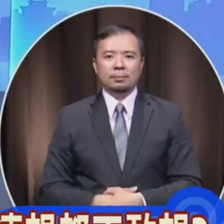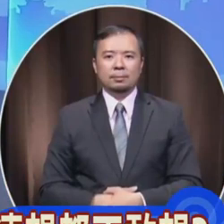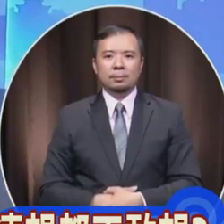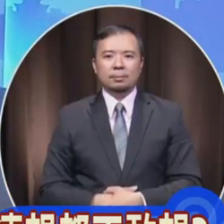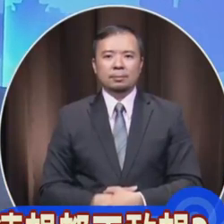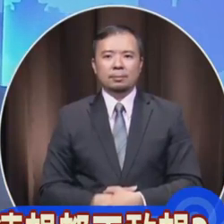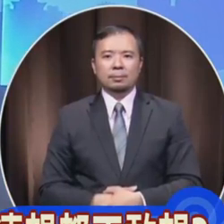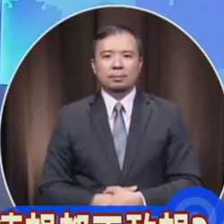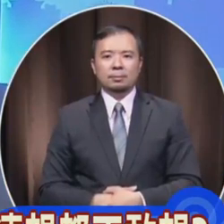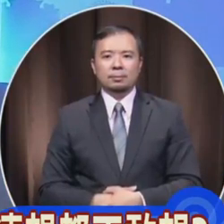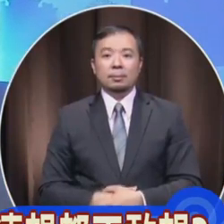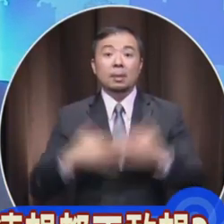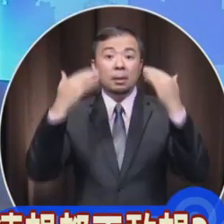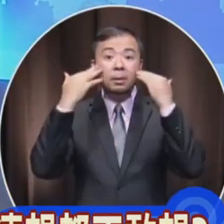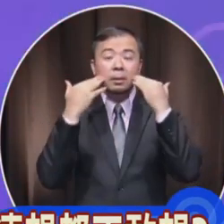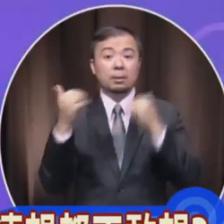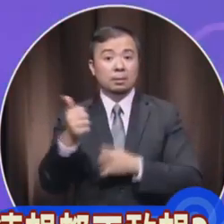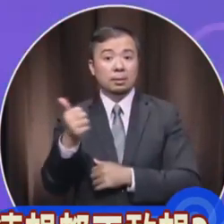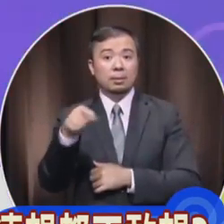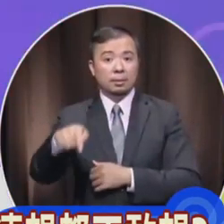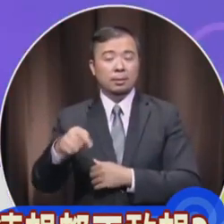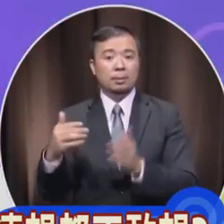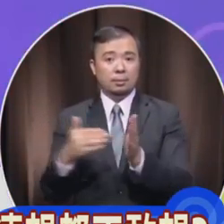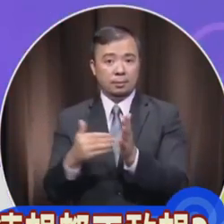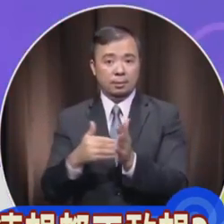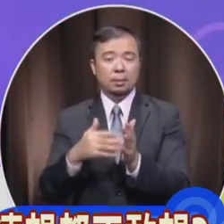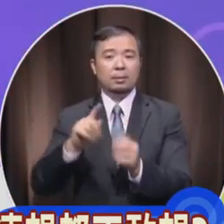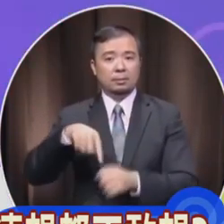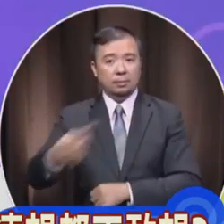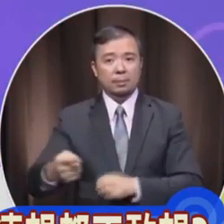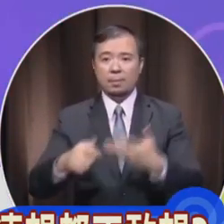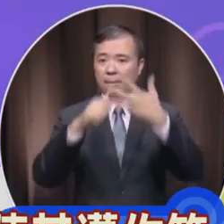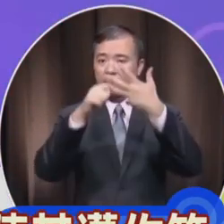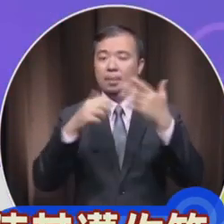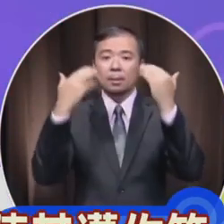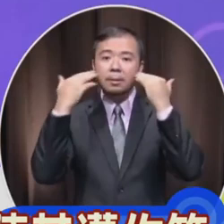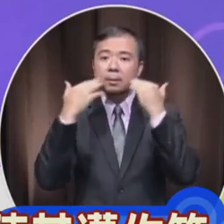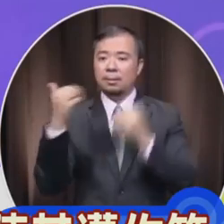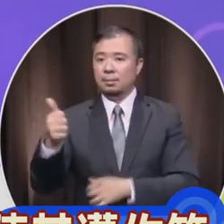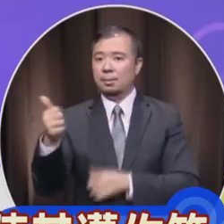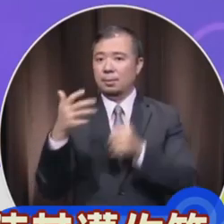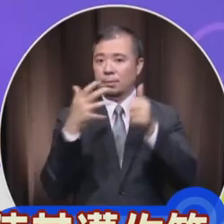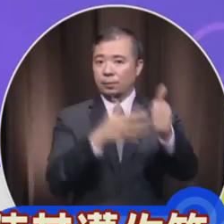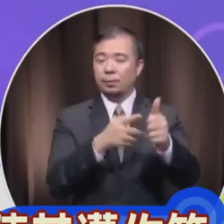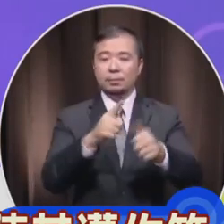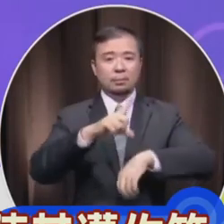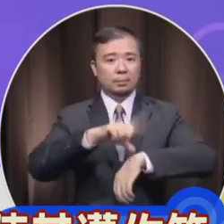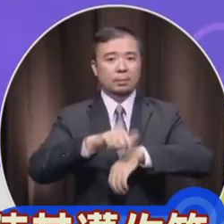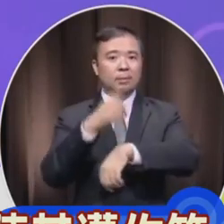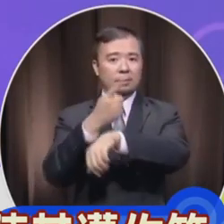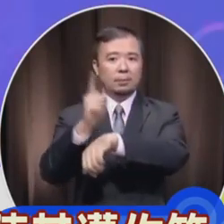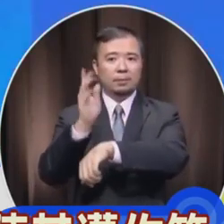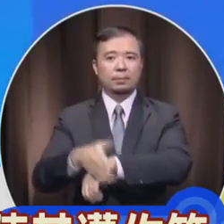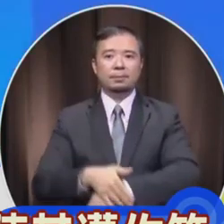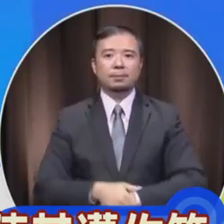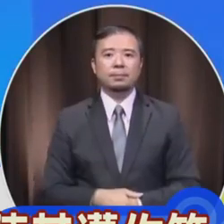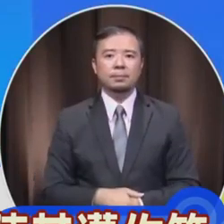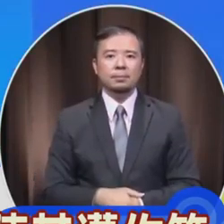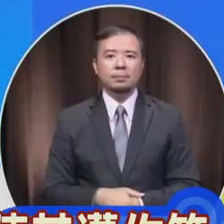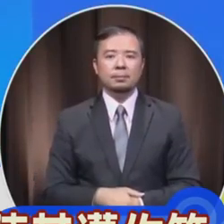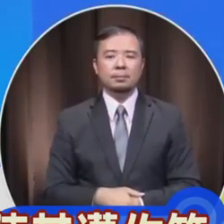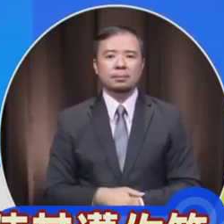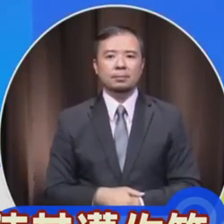好的，非常谢谢韩国瑜先生。接下来交叉解问第八题，请韩国瑜先生提问，时间一分半。 我在